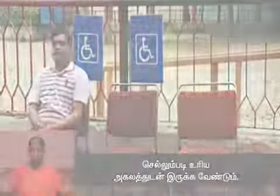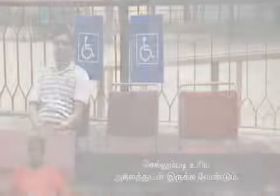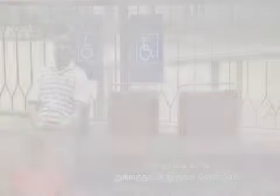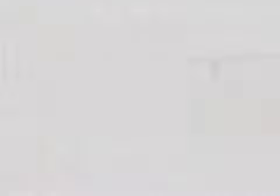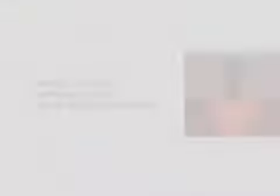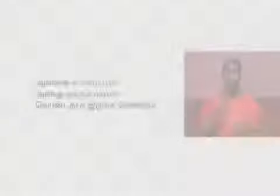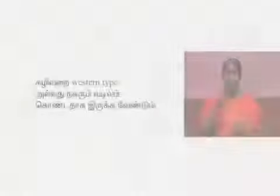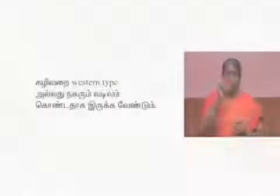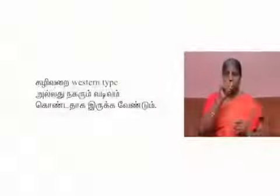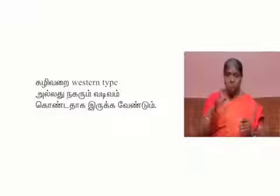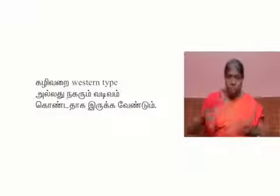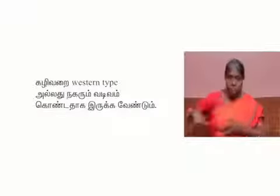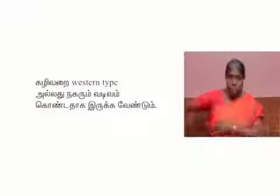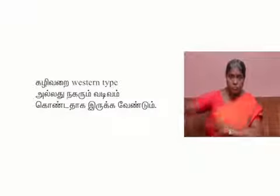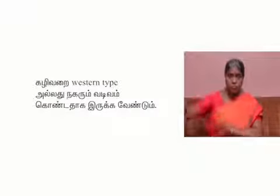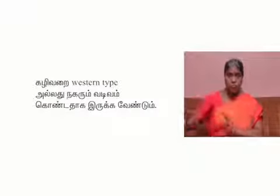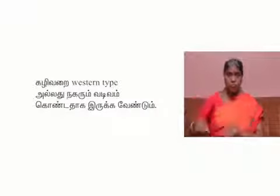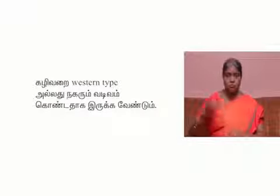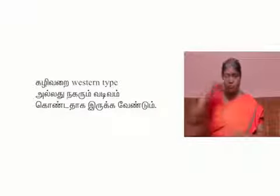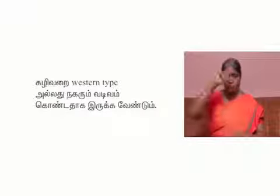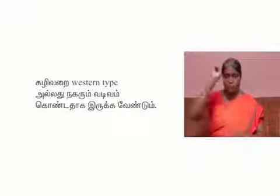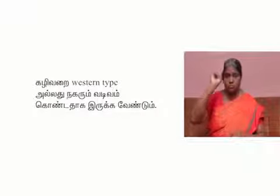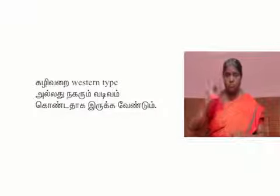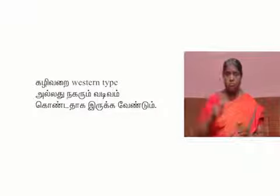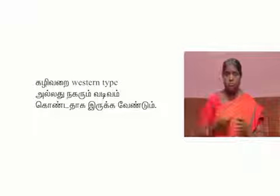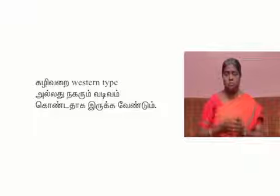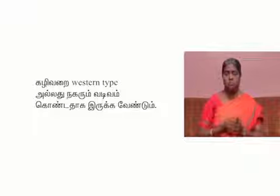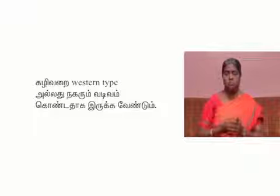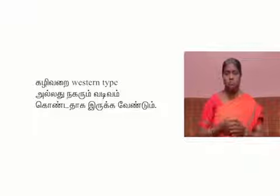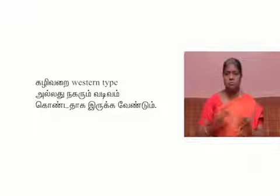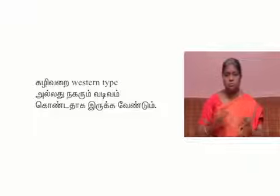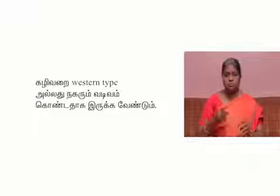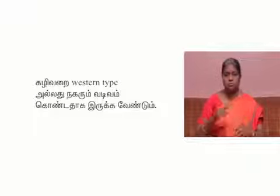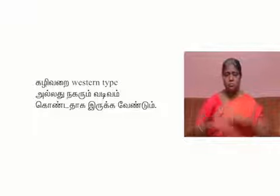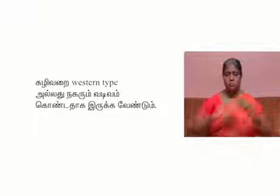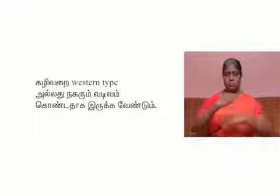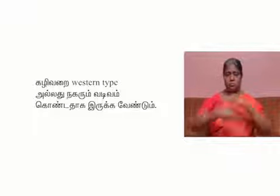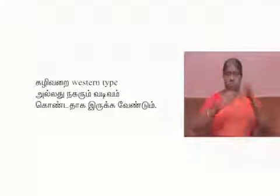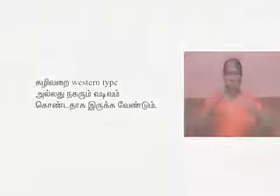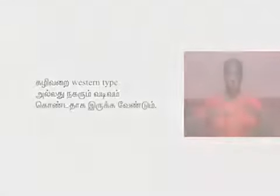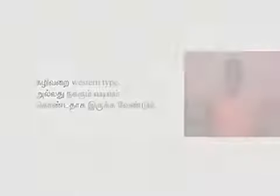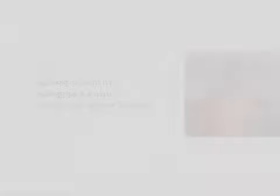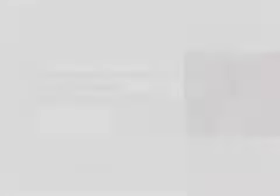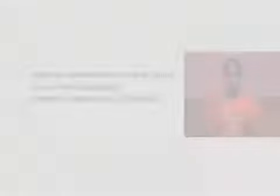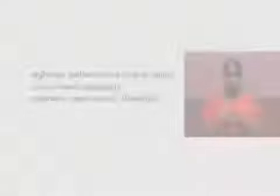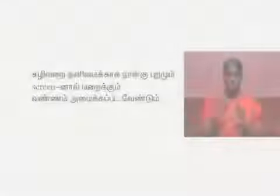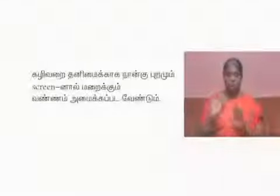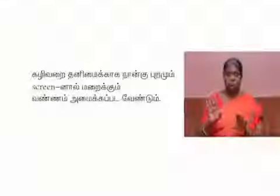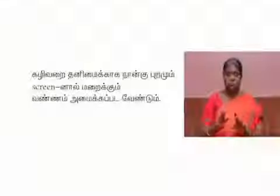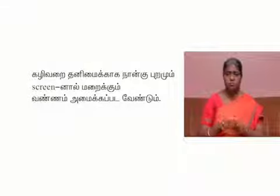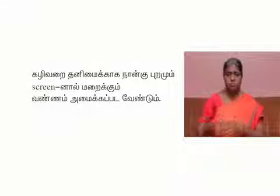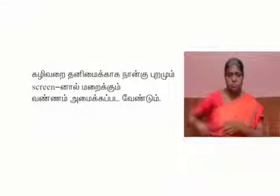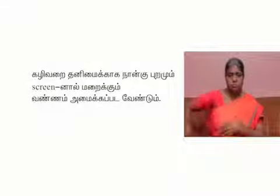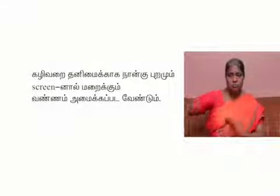இருக்க வேண்டும். கழிவறை வெஸ்டர்ன் டைப் அல்லது நகரும் படிவம் கொண்டதாக இருக்க வேண்டும்.